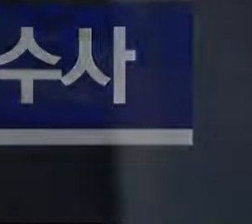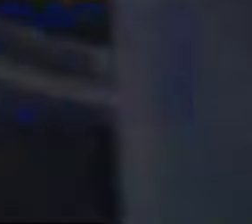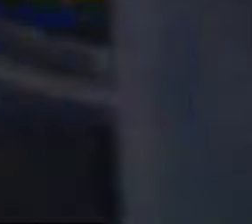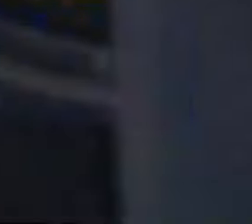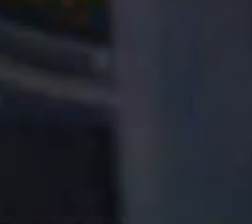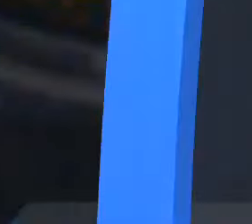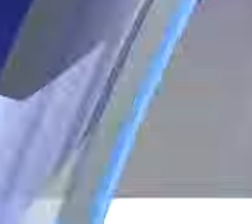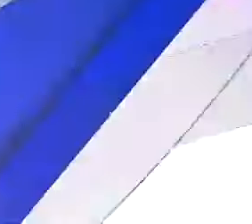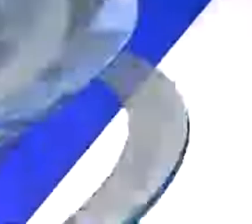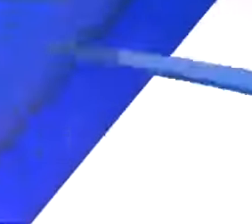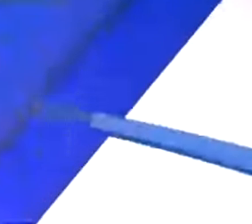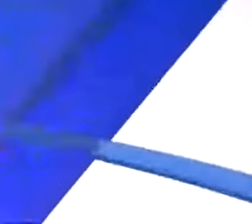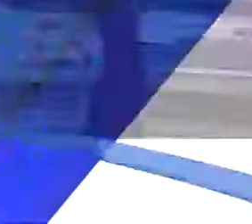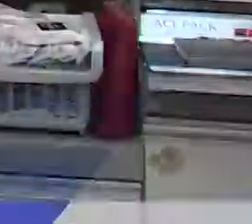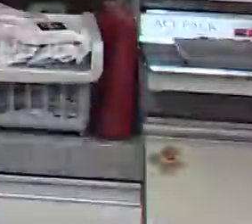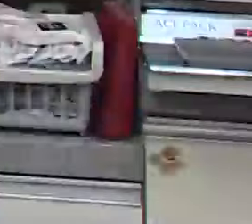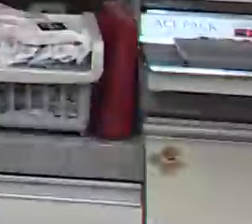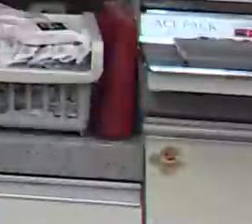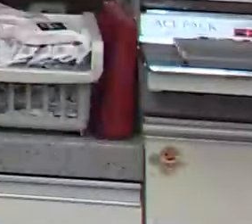나섰습니다.